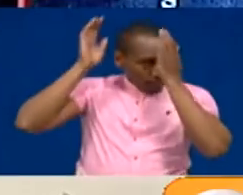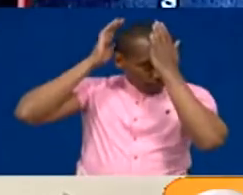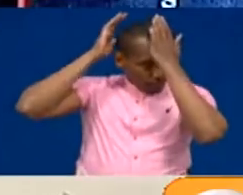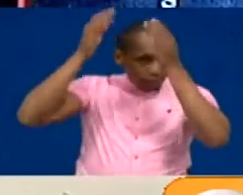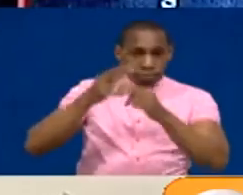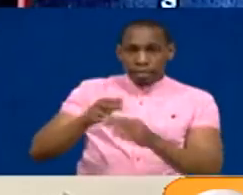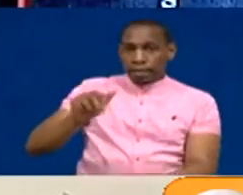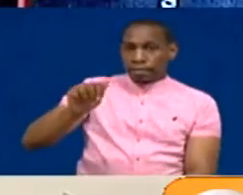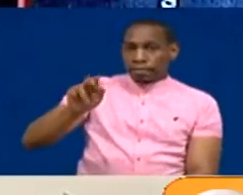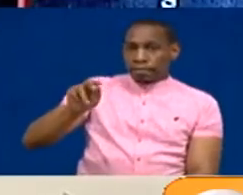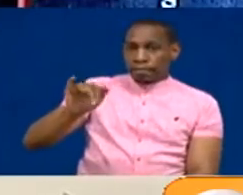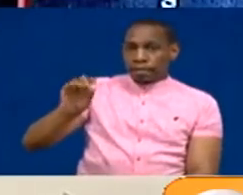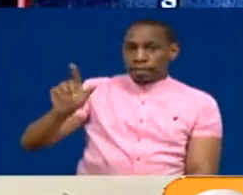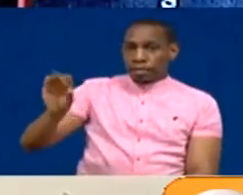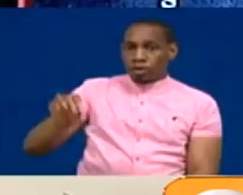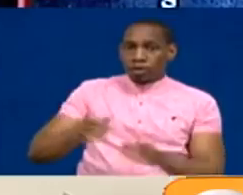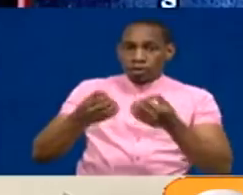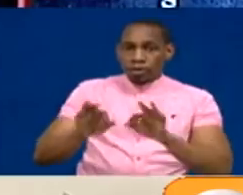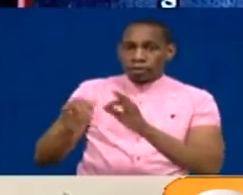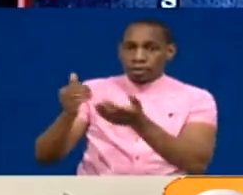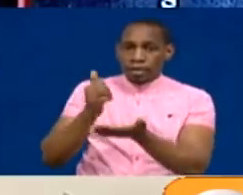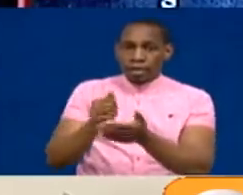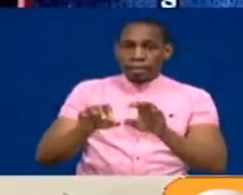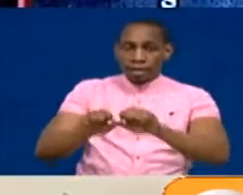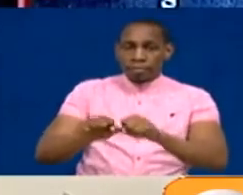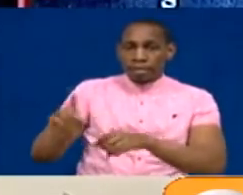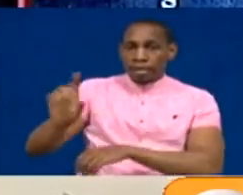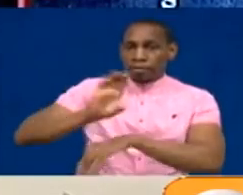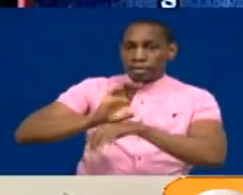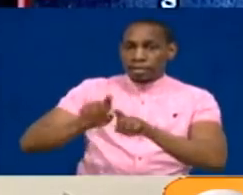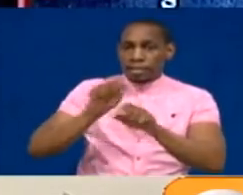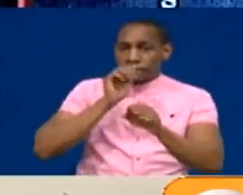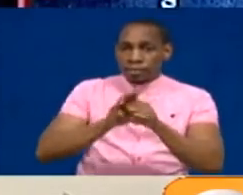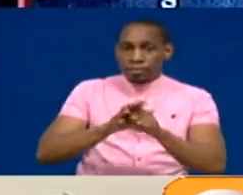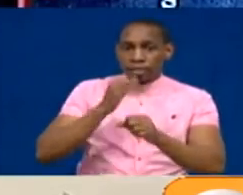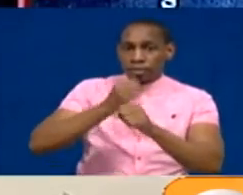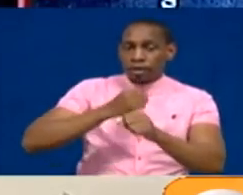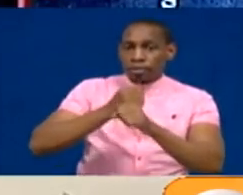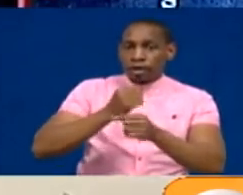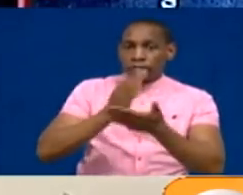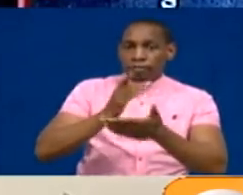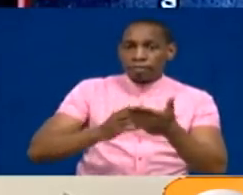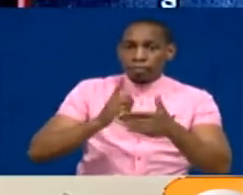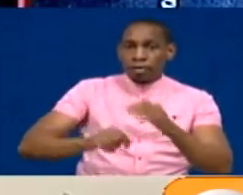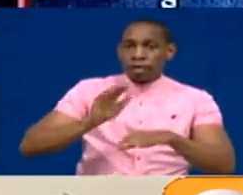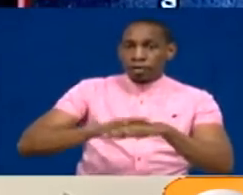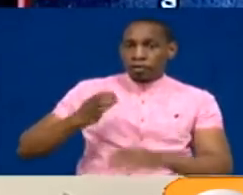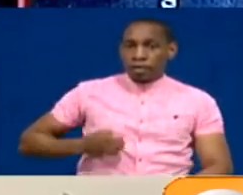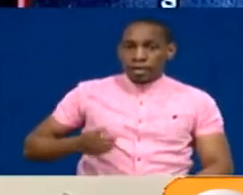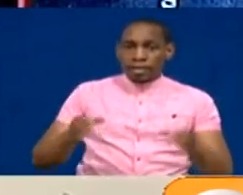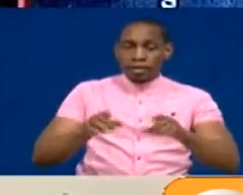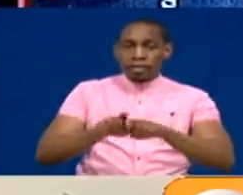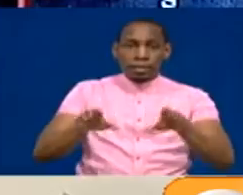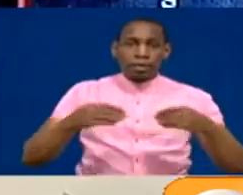Askofu Mkuu Philip Anyolo amechukua rasmi uongozi wa jimbo la Nairobi na kuahidi kusimama kidete kuhakikisha maadili mema katika jamii